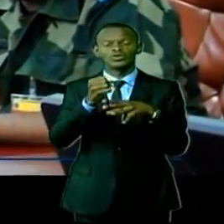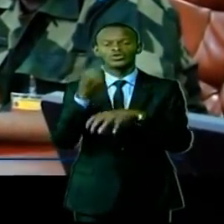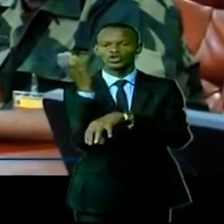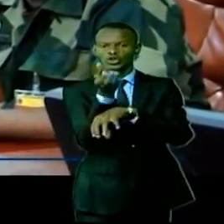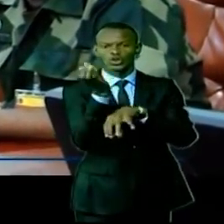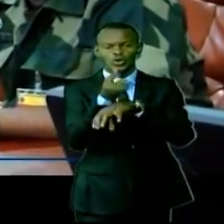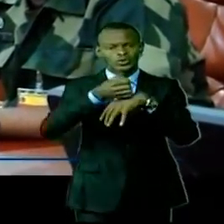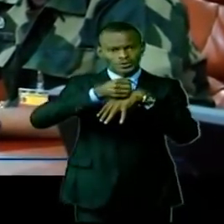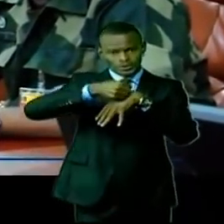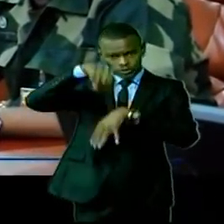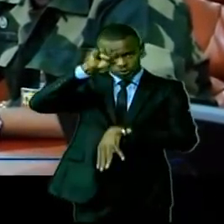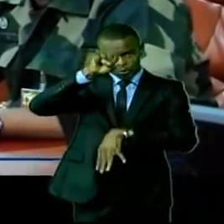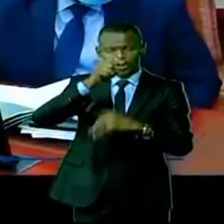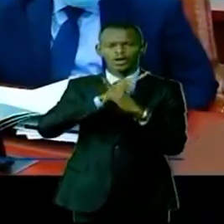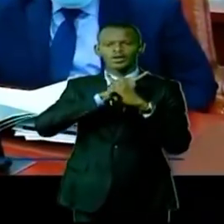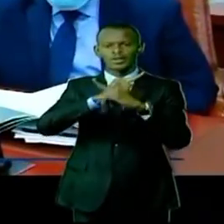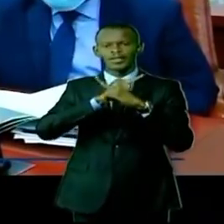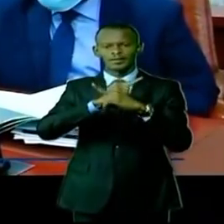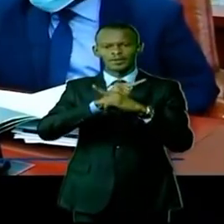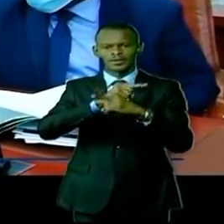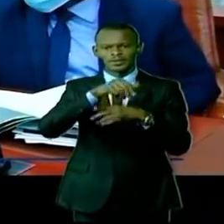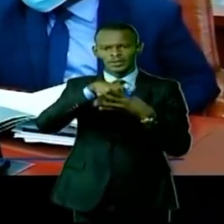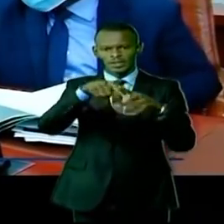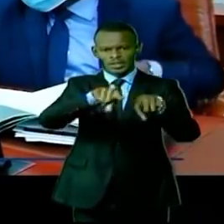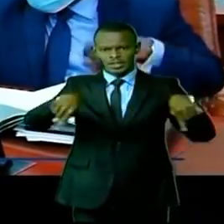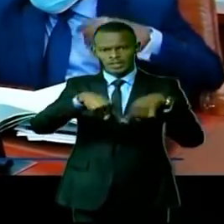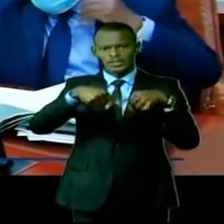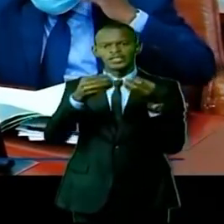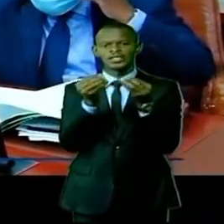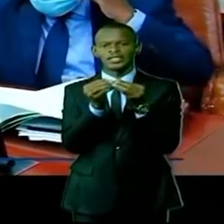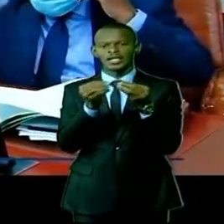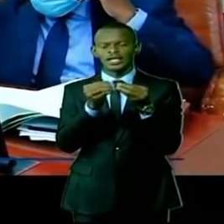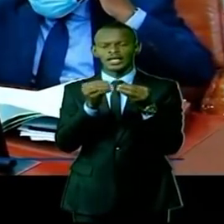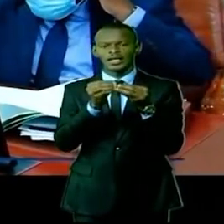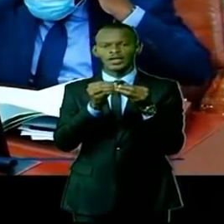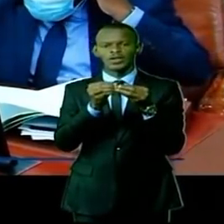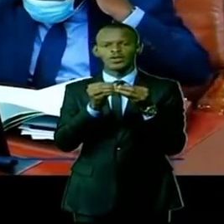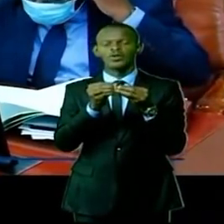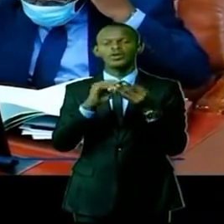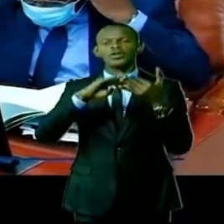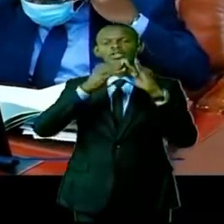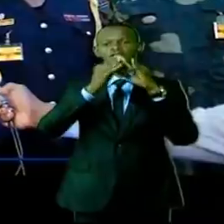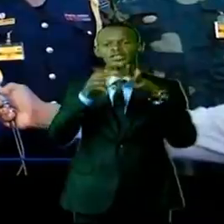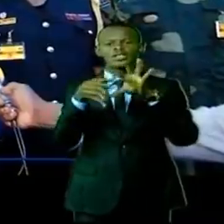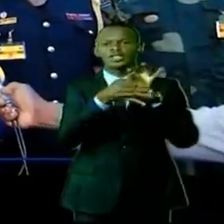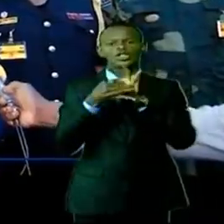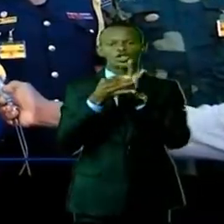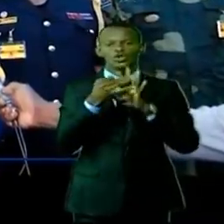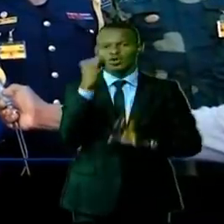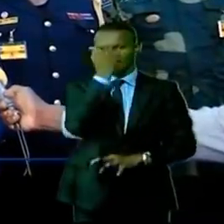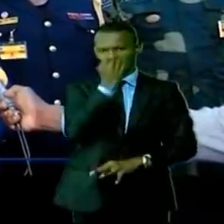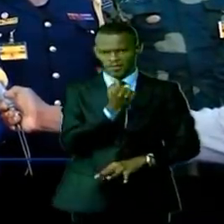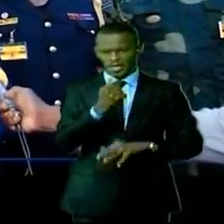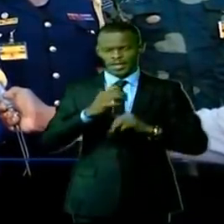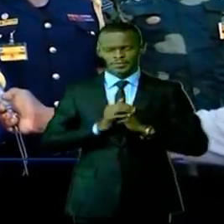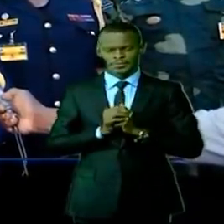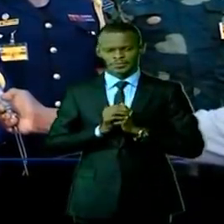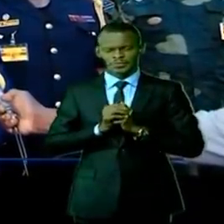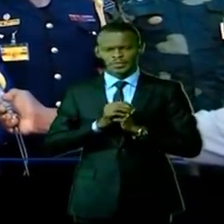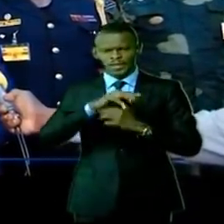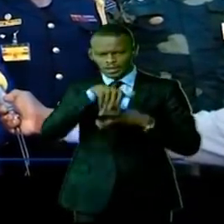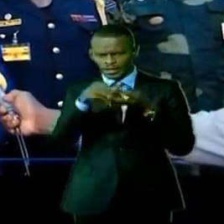défense dans la salle de réunion de la Cité de l'Union africaine. Un seul